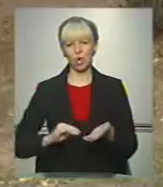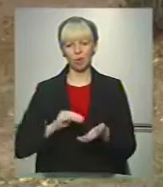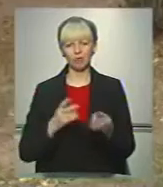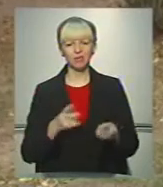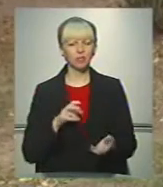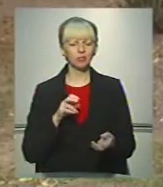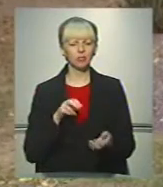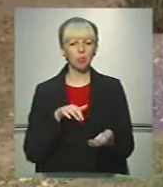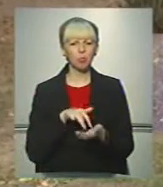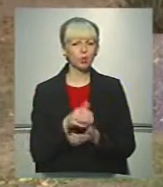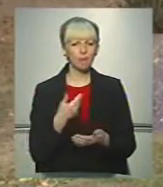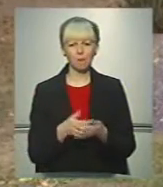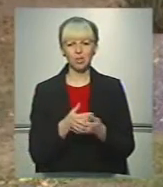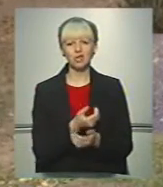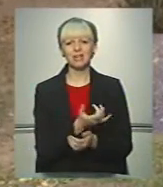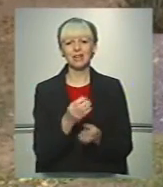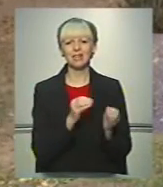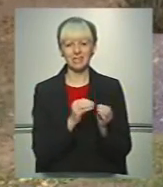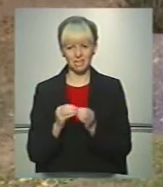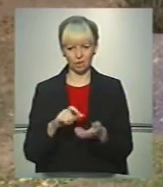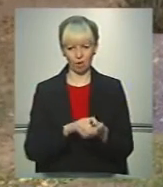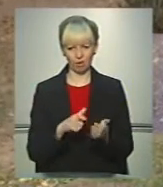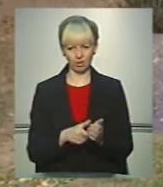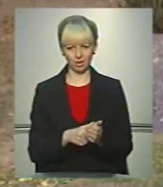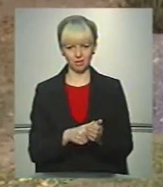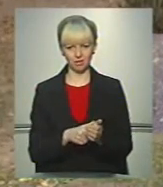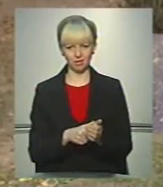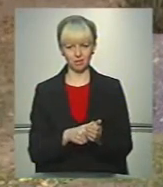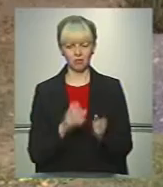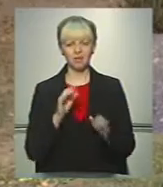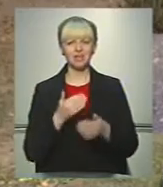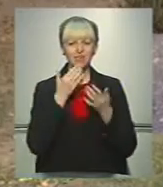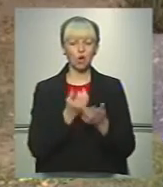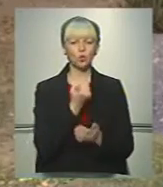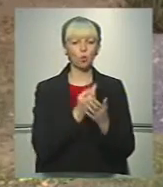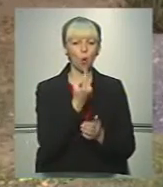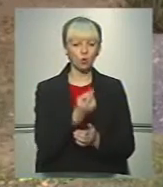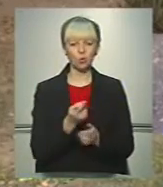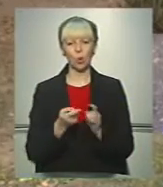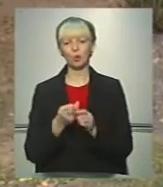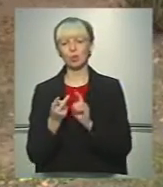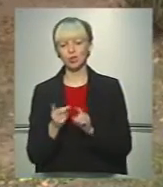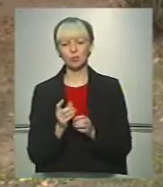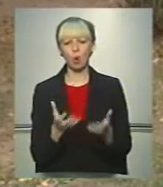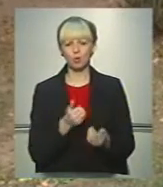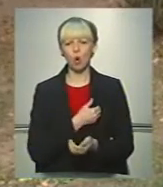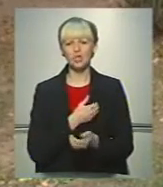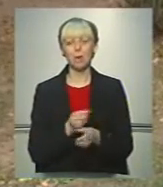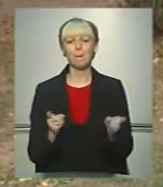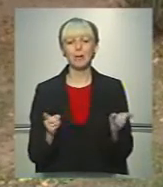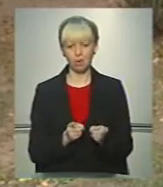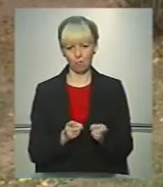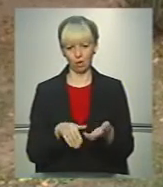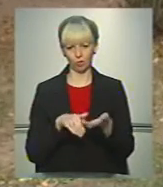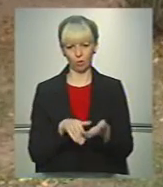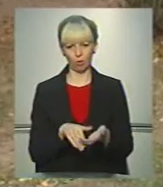Потрібно пройти майже декілька десятків кабінетів зі зверненням від одного до іншого, для того, щоб отримати хоча б мінімальну